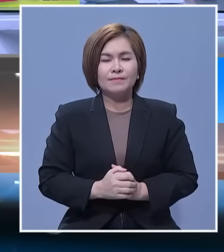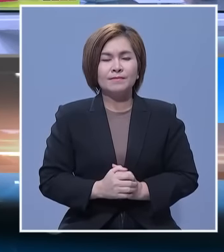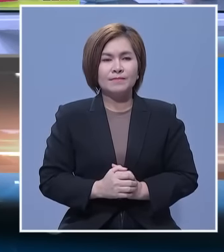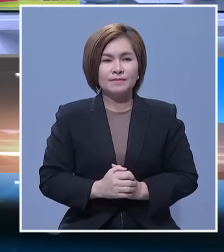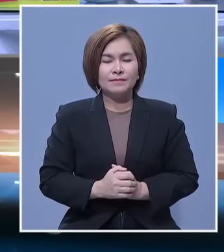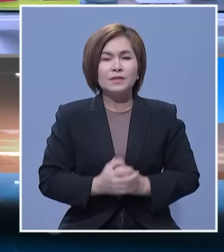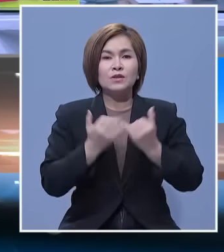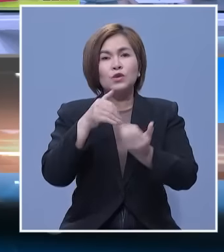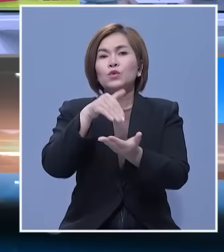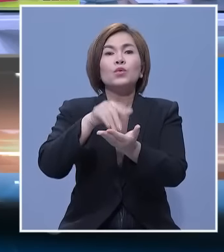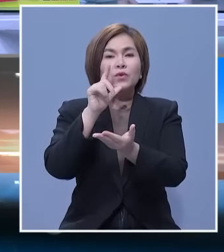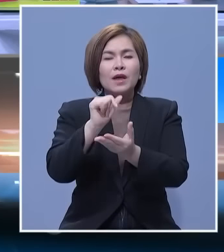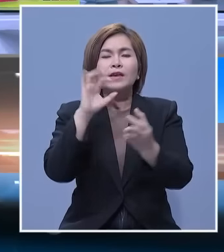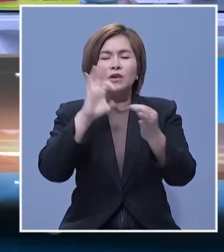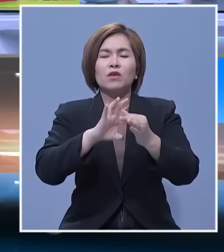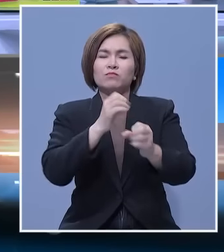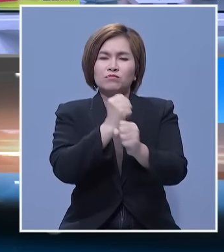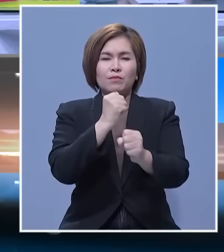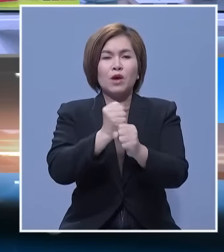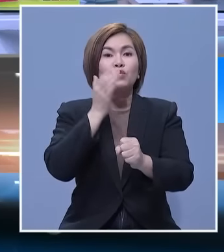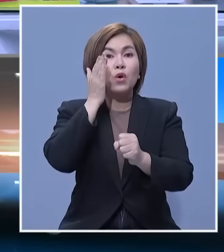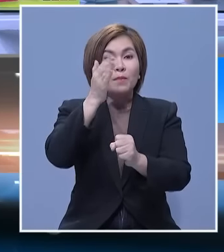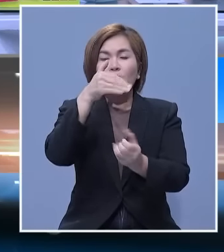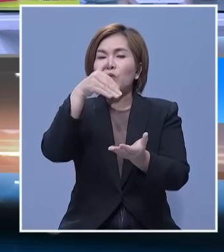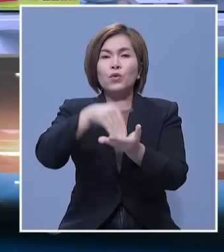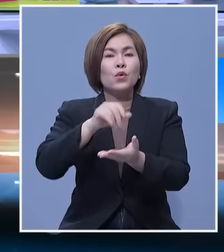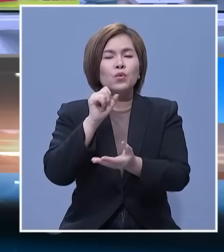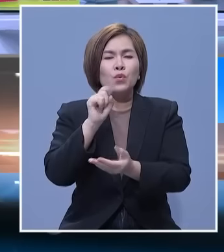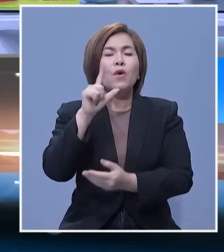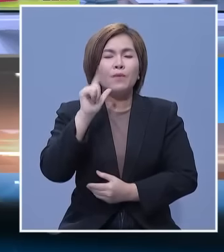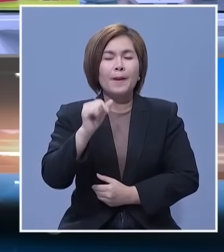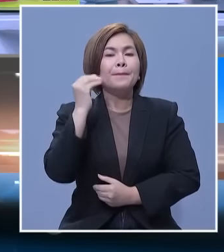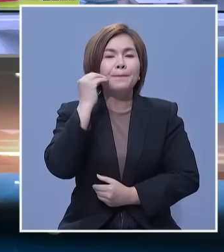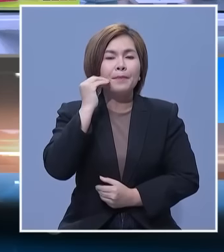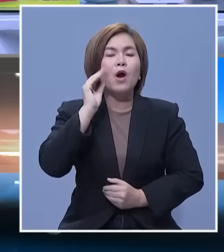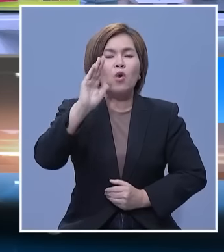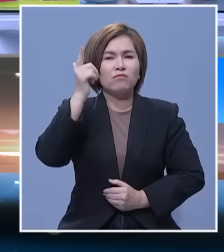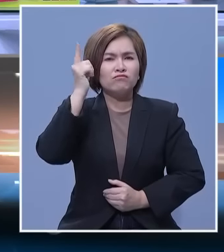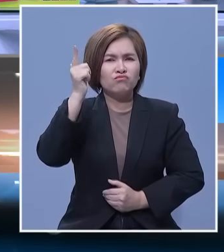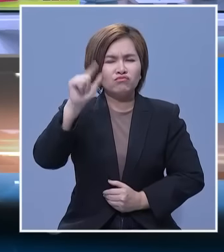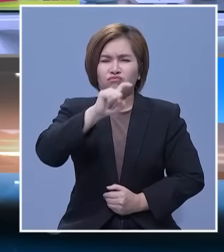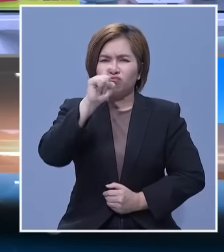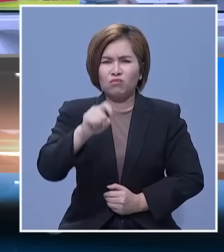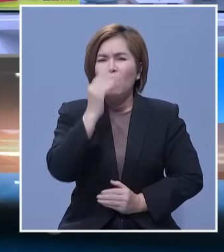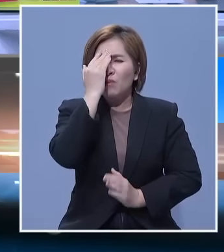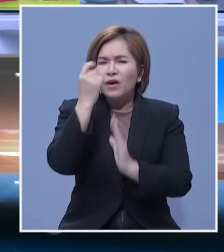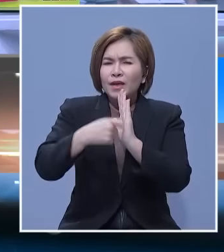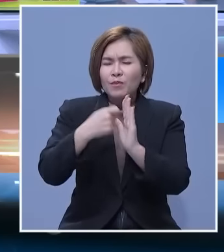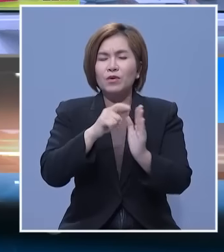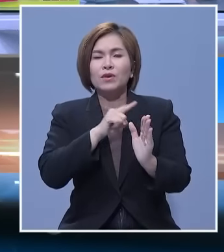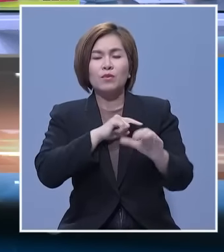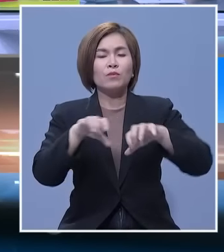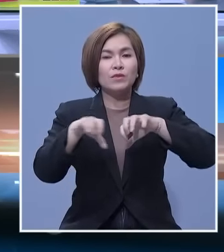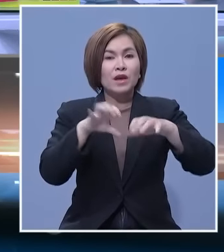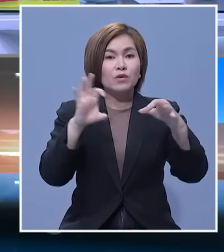นี้ศูนย์กลางในการปฏิบัติการหลังจากนี้ไปก็คือบ้านจันทร์สองล่าใช่หรือไม่ในการที่จะมีการจัดการเรื่องของ